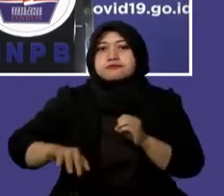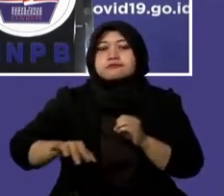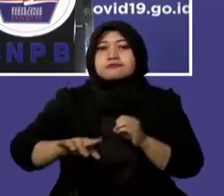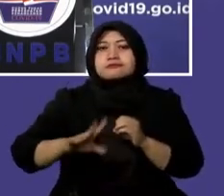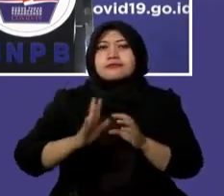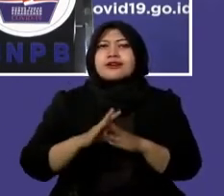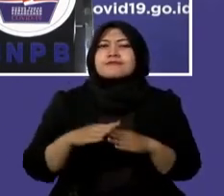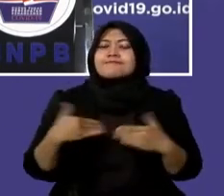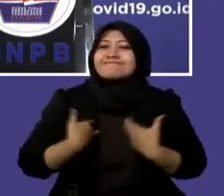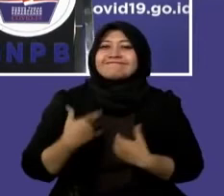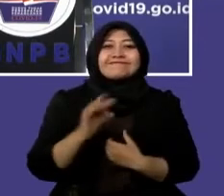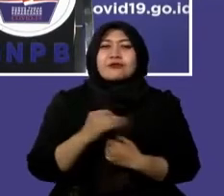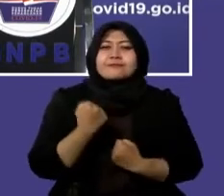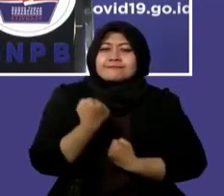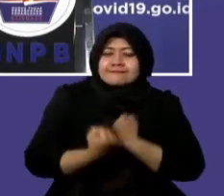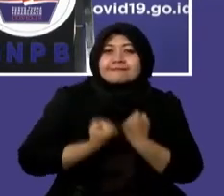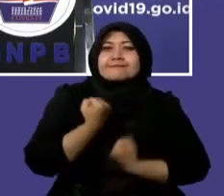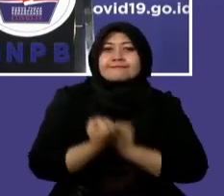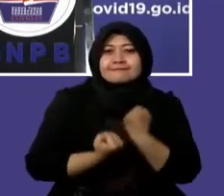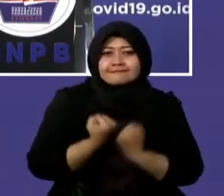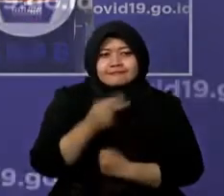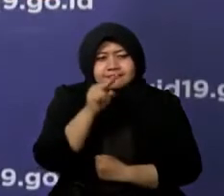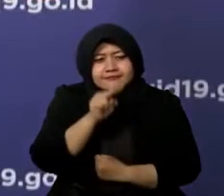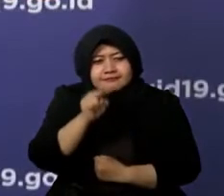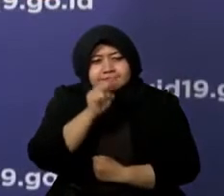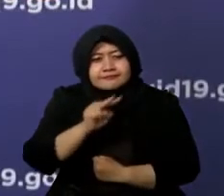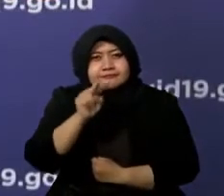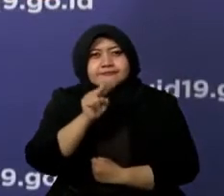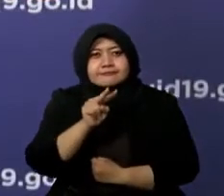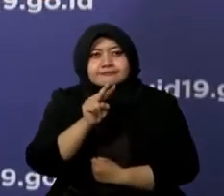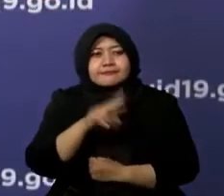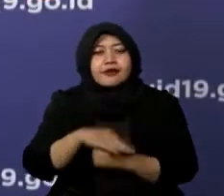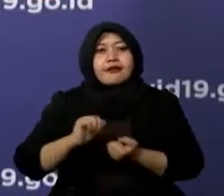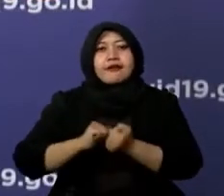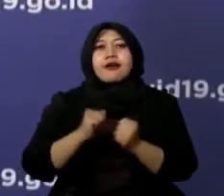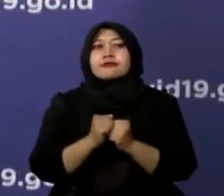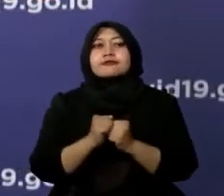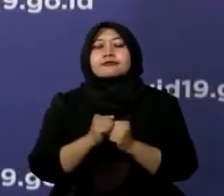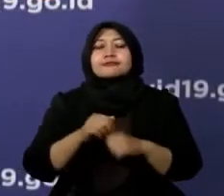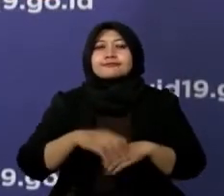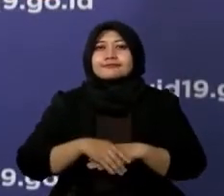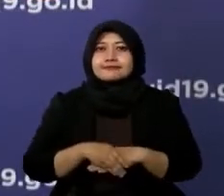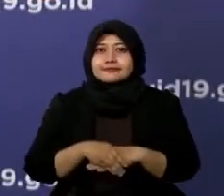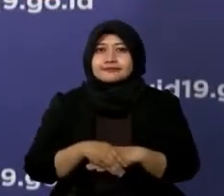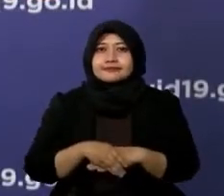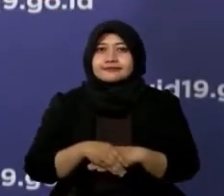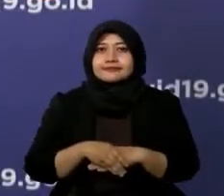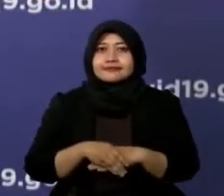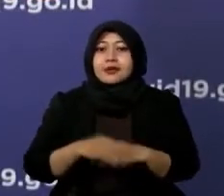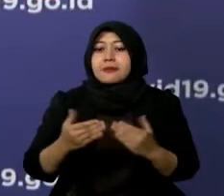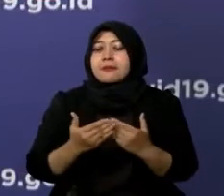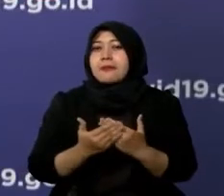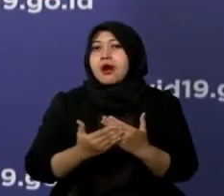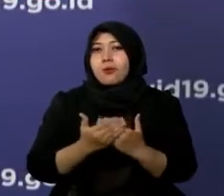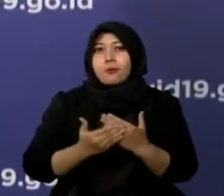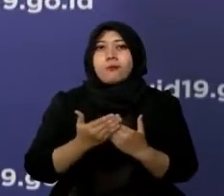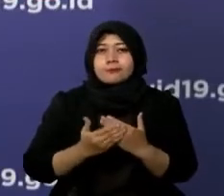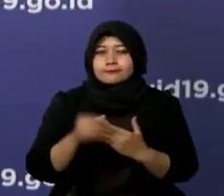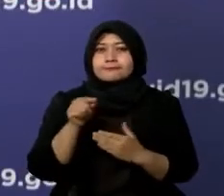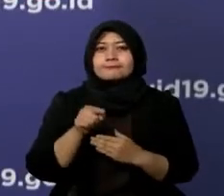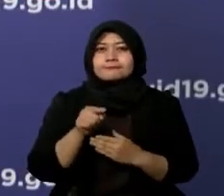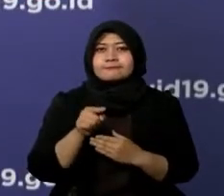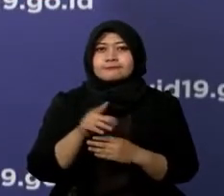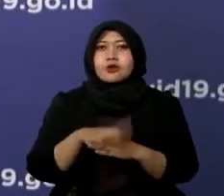tanpa lelah selalu giat aktif menelusuri kontak dan riwayat kasus. Sedangkan treatment atau perawatan memang